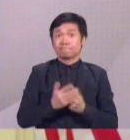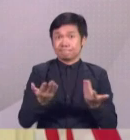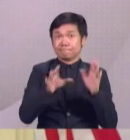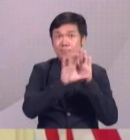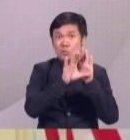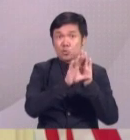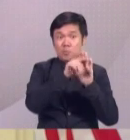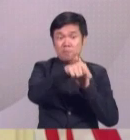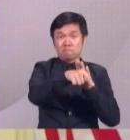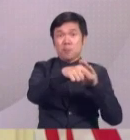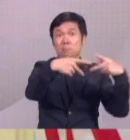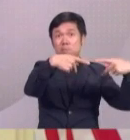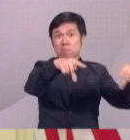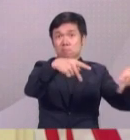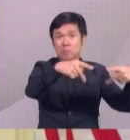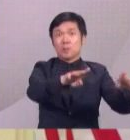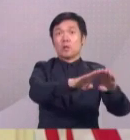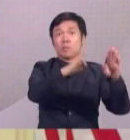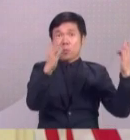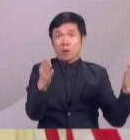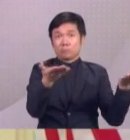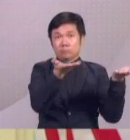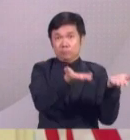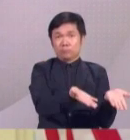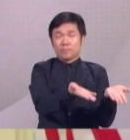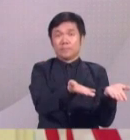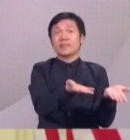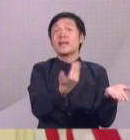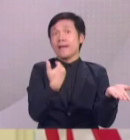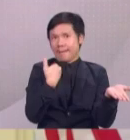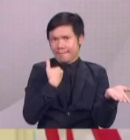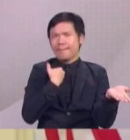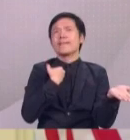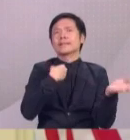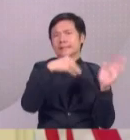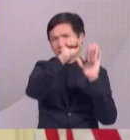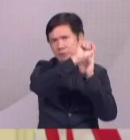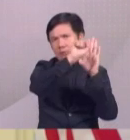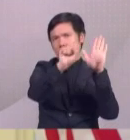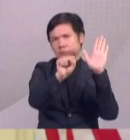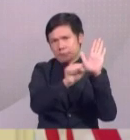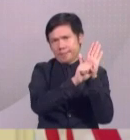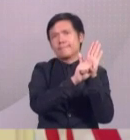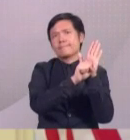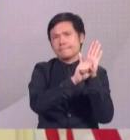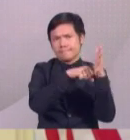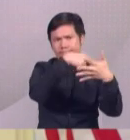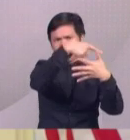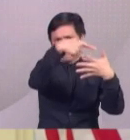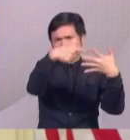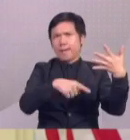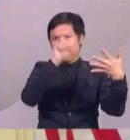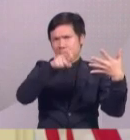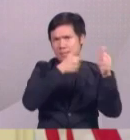perniagaan dibuka, kita benarkan mereka dengan syarat-syarat tertentu. Antaranya adalah